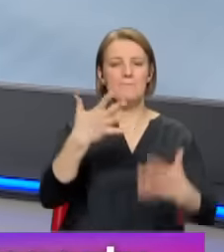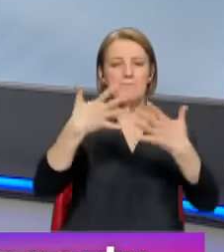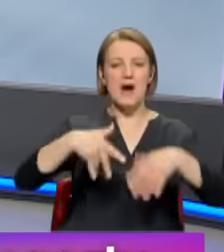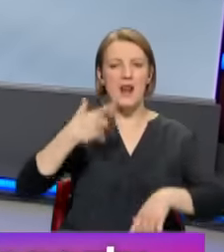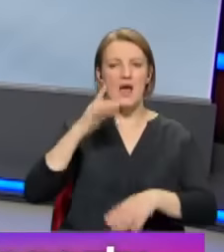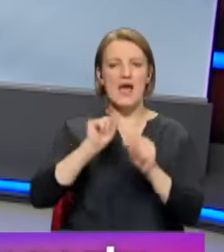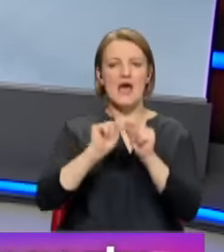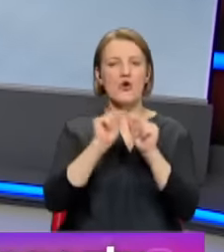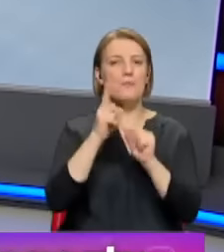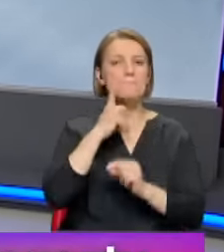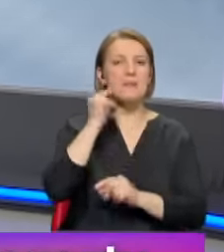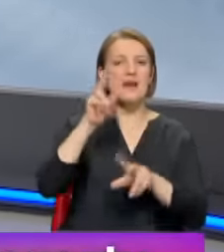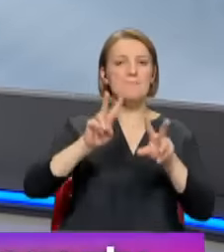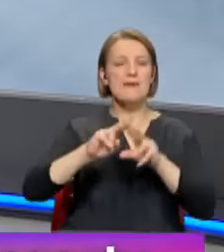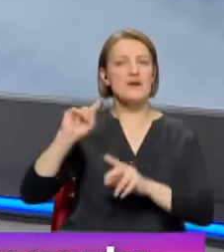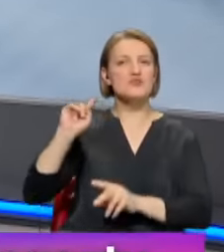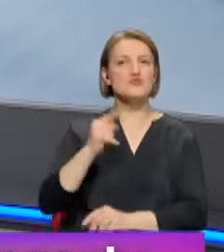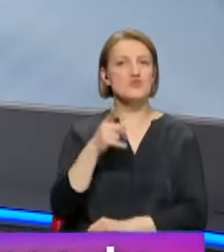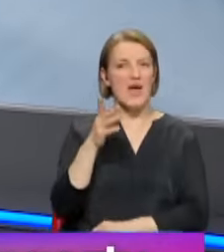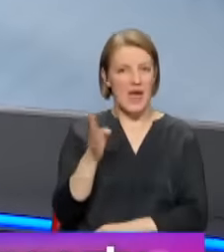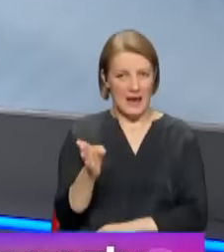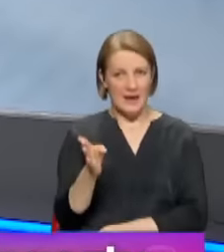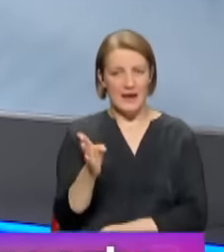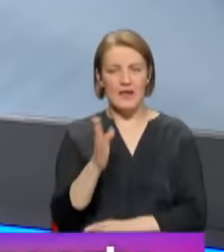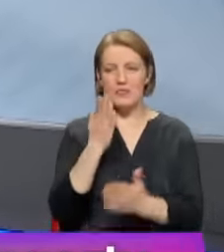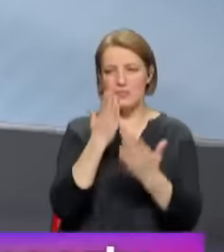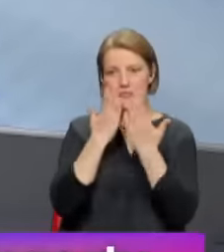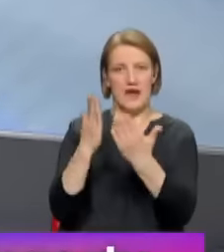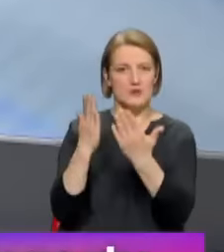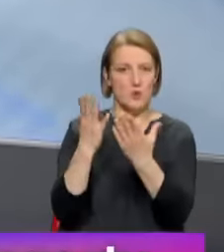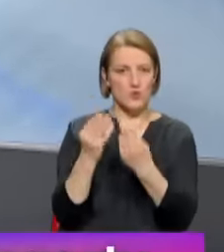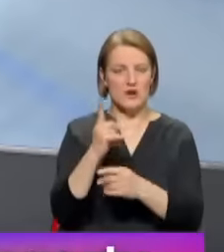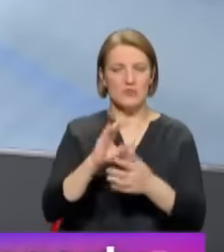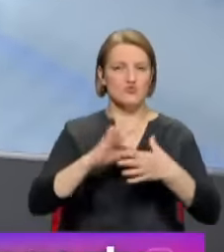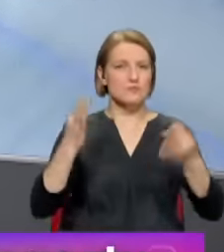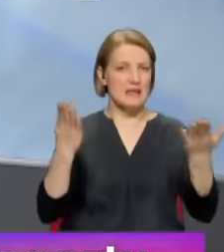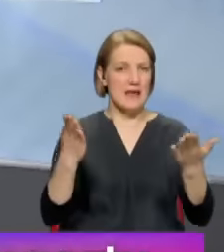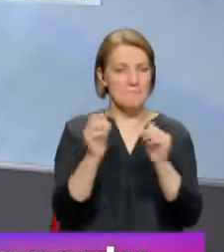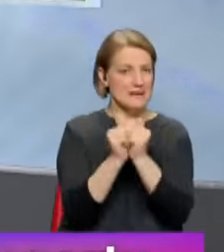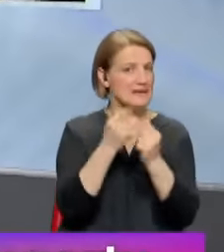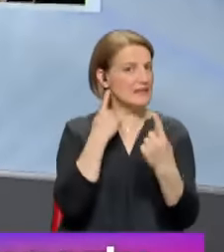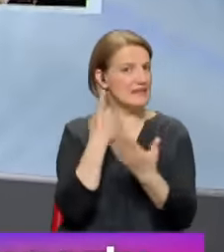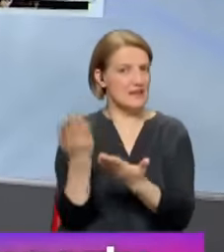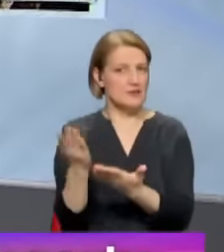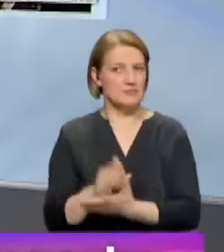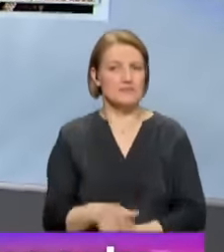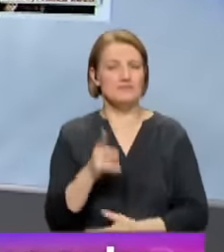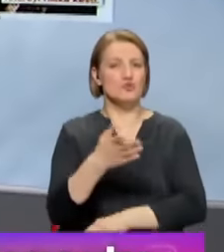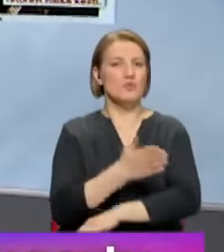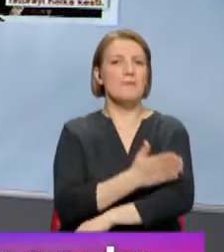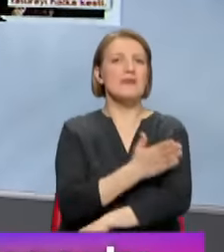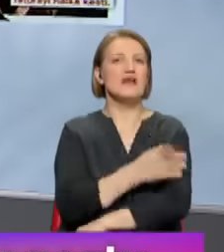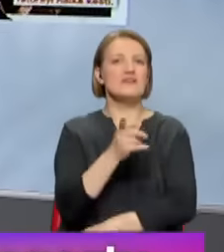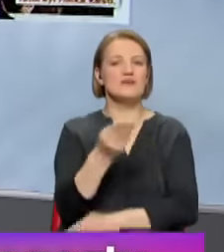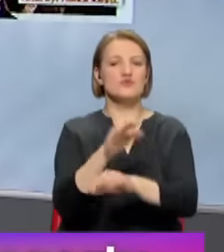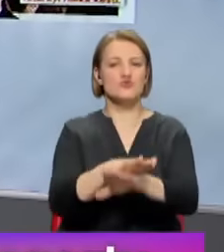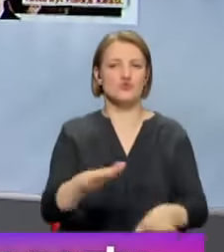Bakanı, Ekonomi Bakanı Mehmet Şimşek'e ders olacak sözler. Birlikte dinleyelim. Bakın bu memleketin